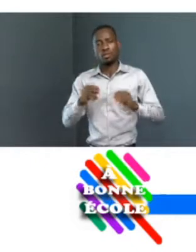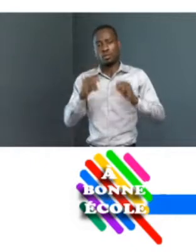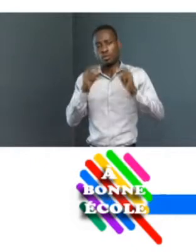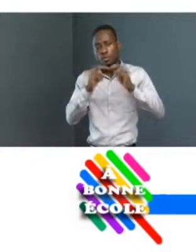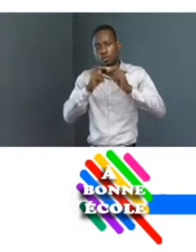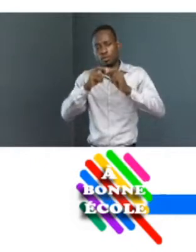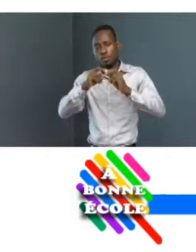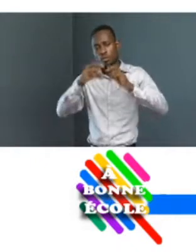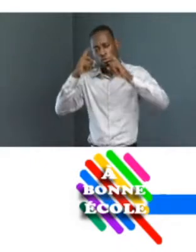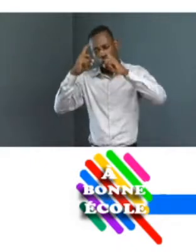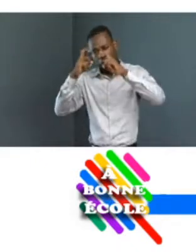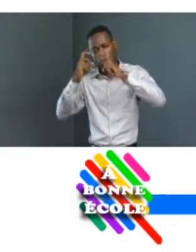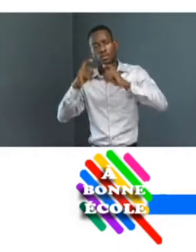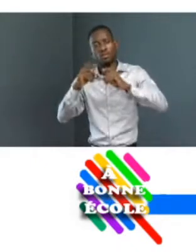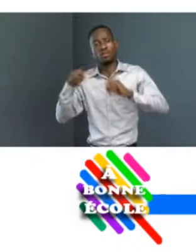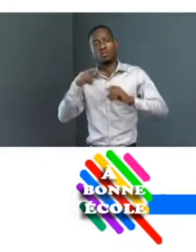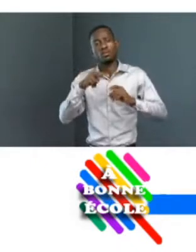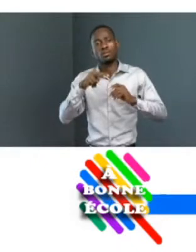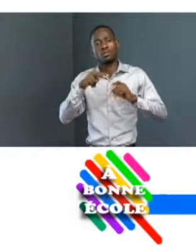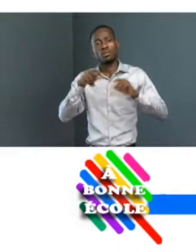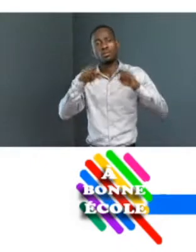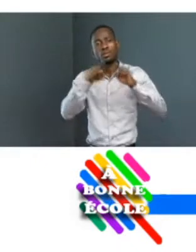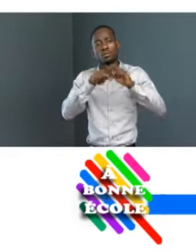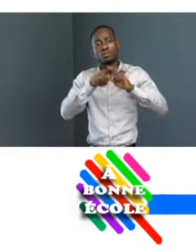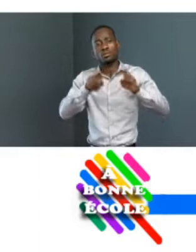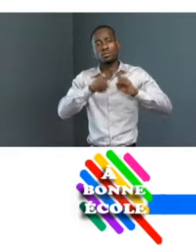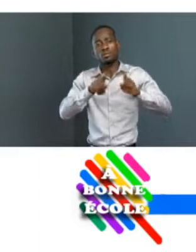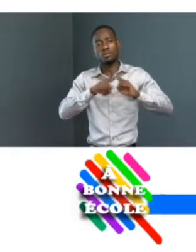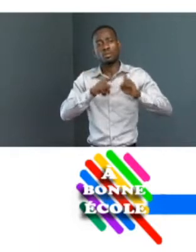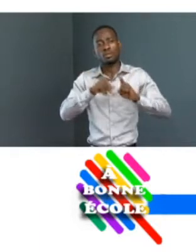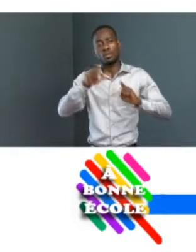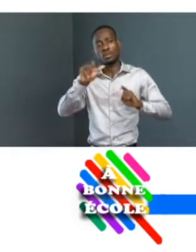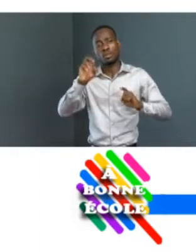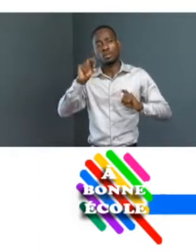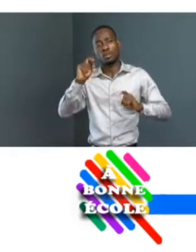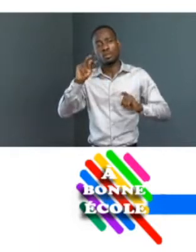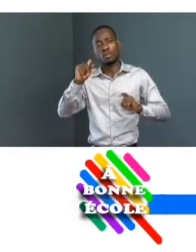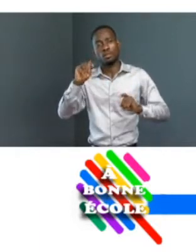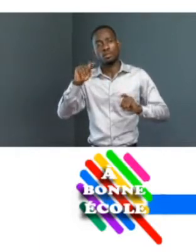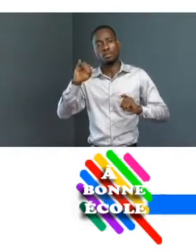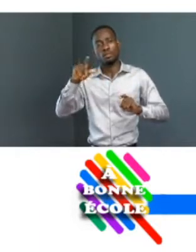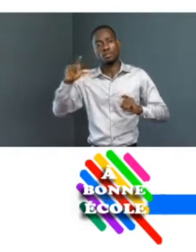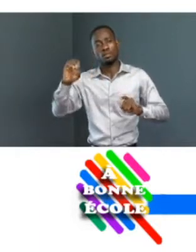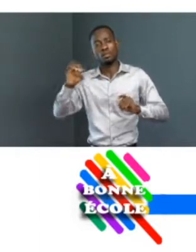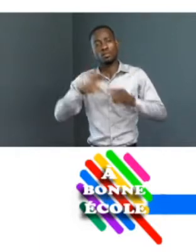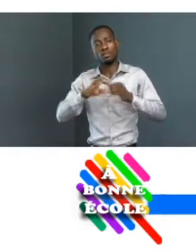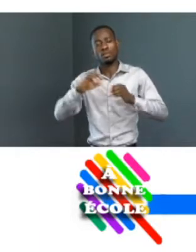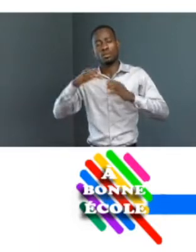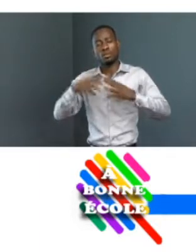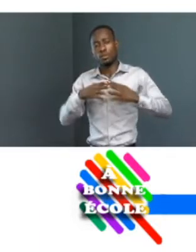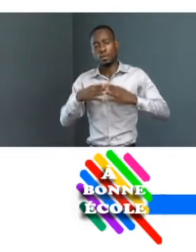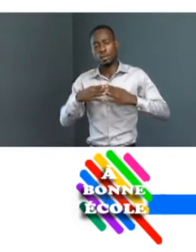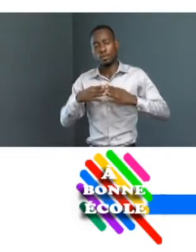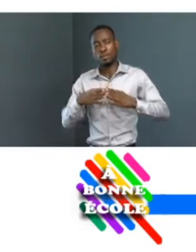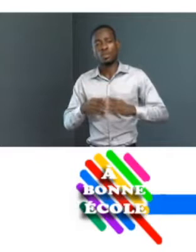photographique, le cristallin correspond aux différentes lentilles de l'appareil. Nous prenons